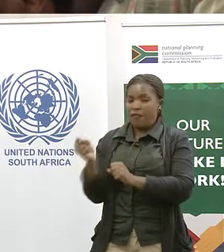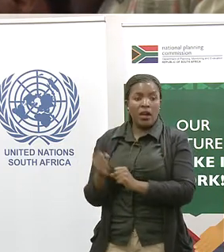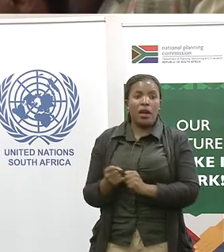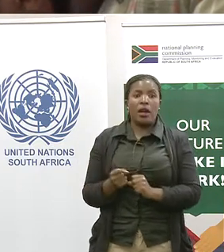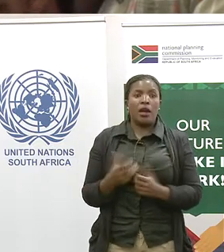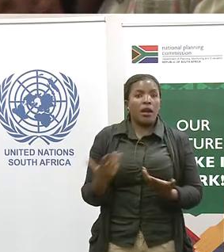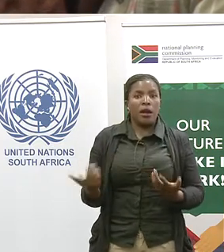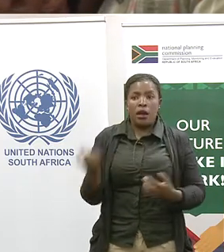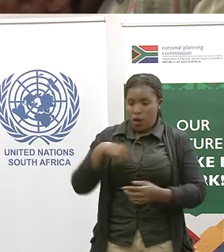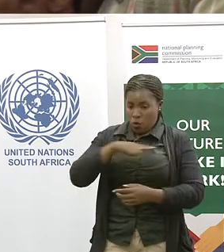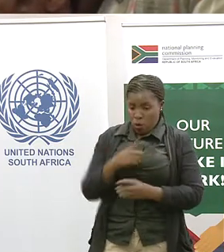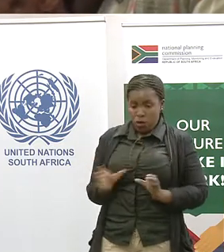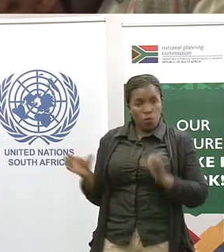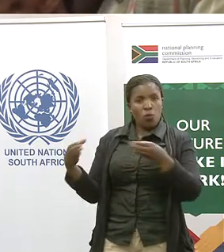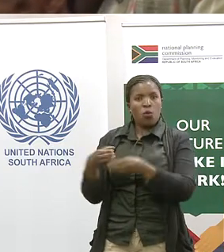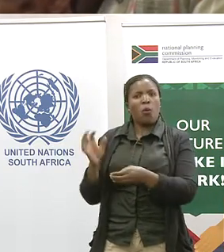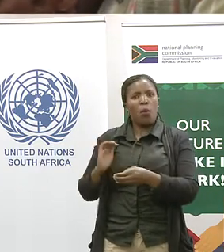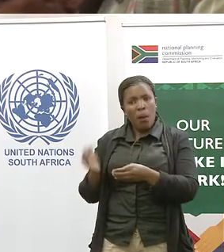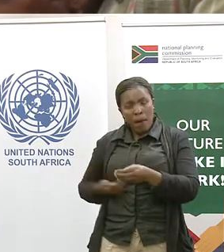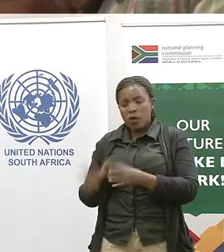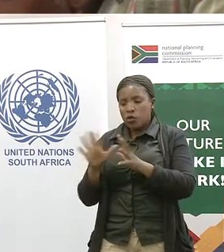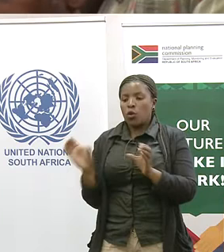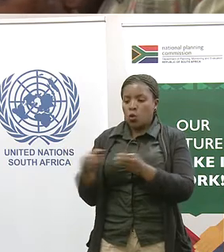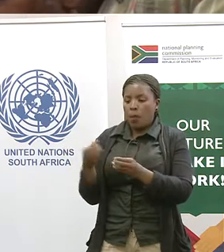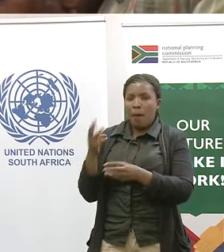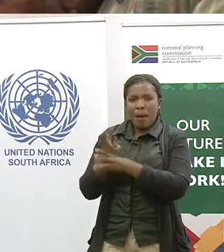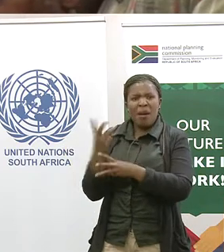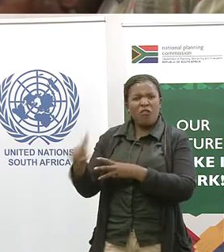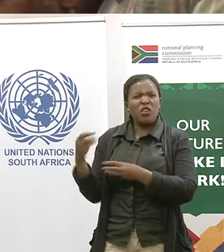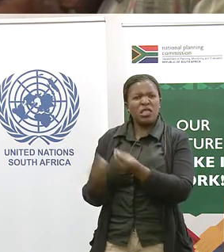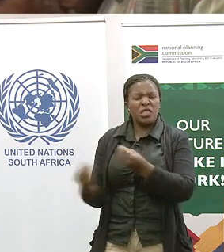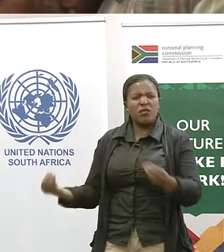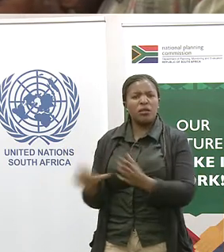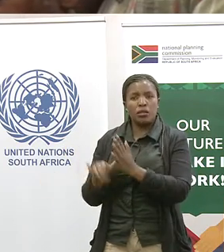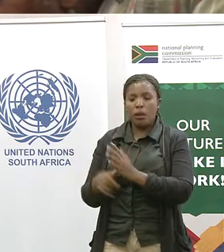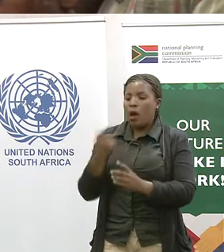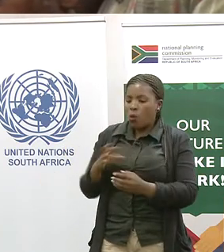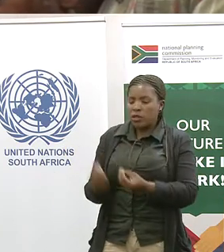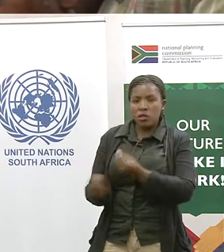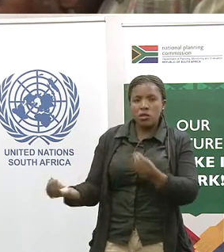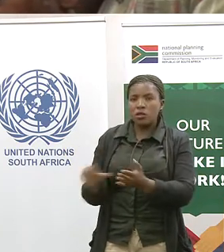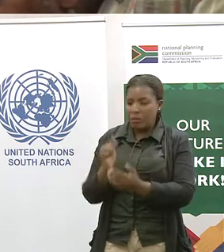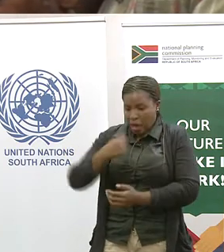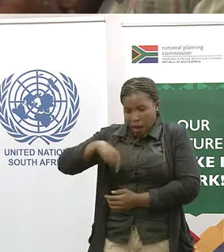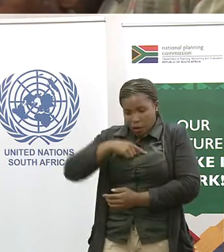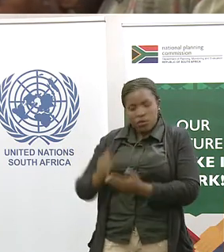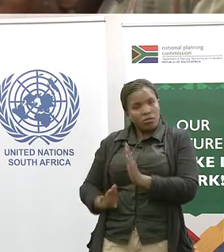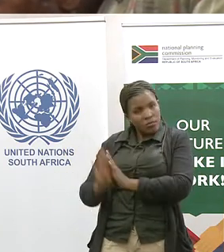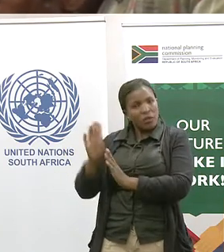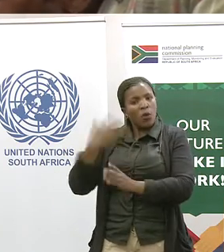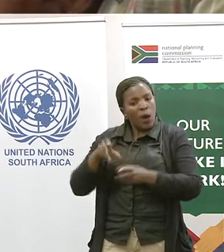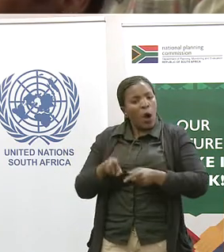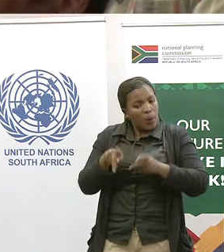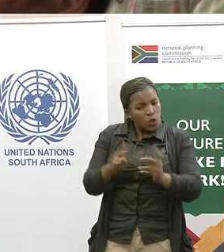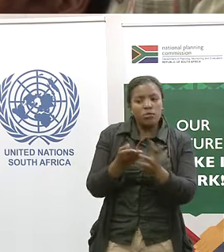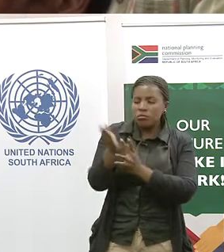ikakhulukazi thina njengenhlangano yomama nabazali bey'ngane ey'khubazekile, sifuna ukubona ushintsho ey'nganeni zethu, siqhubekela phambili, zithole amathuba njengazo